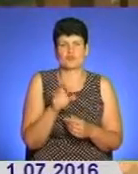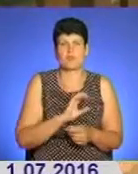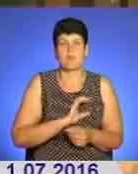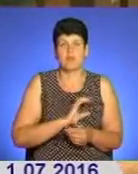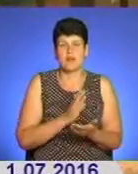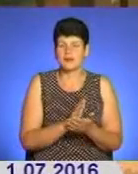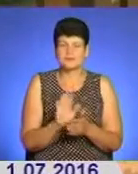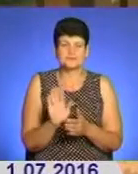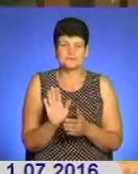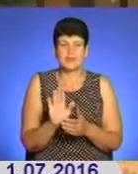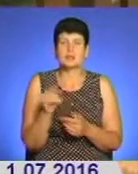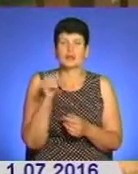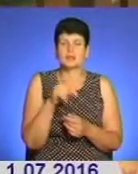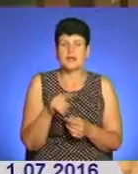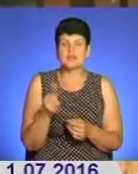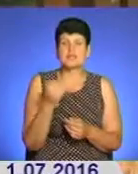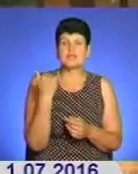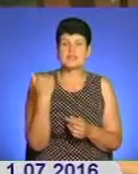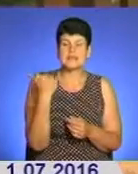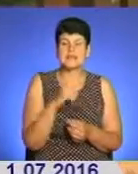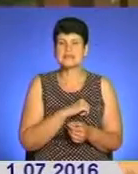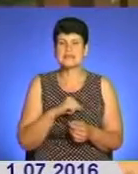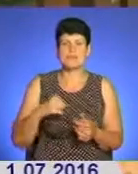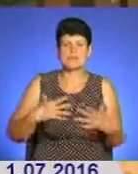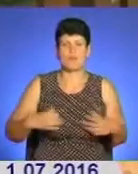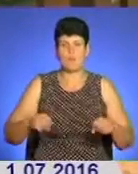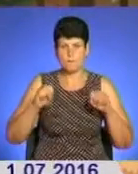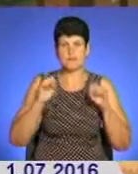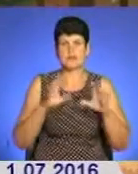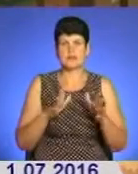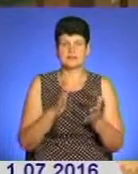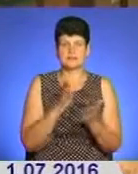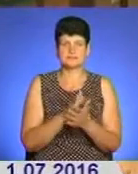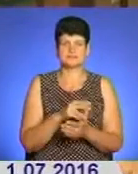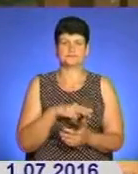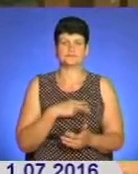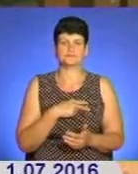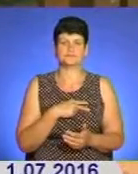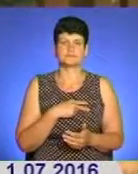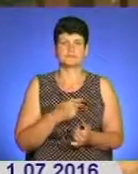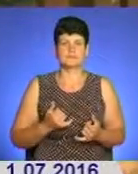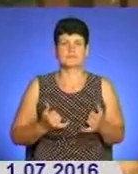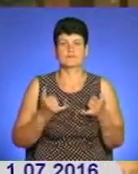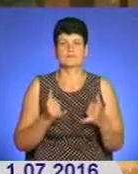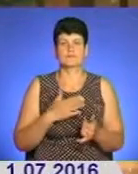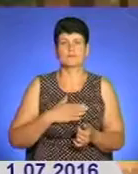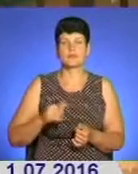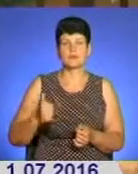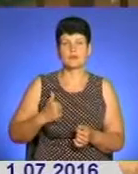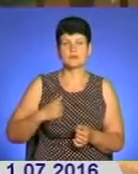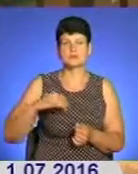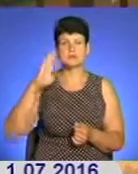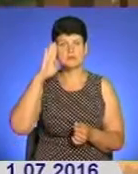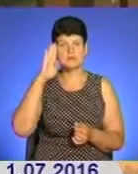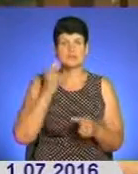йде мова про те, що от їхня оця самопожертва є винагороджена. Не забудь, дам шану нашим бійцям. І тому сьогоднішнє свято